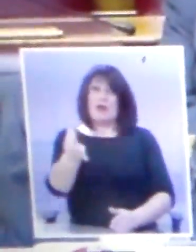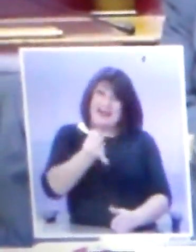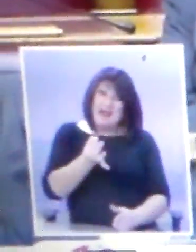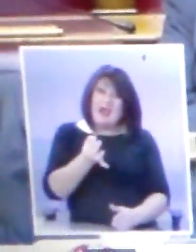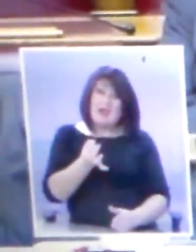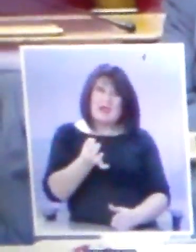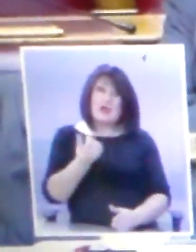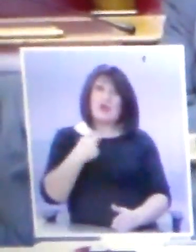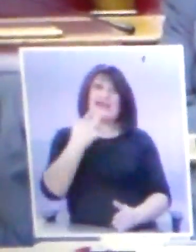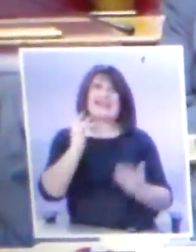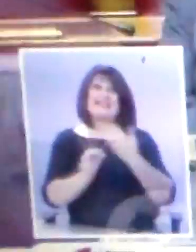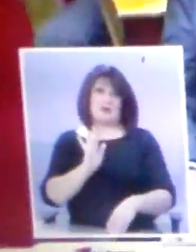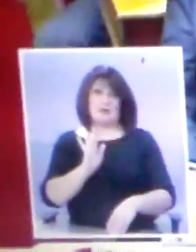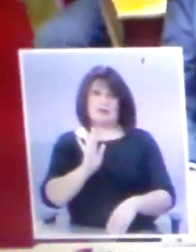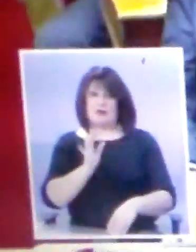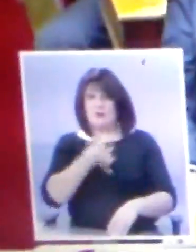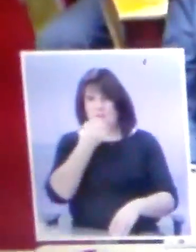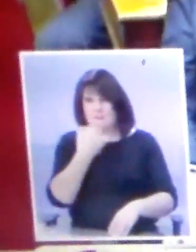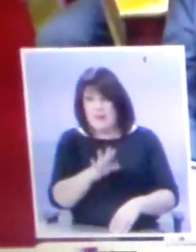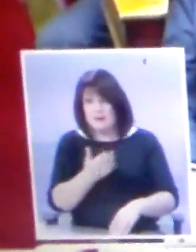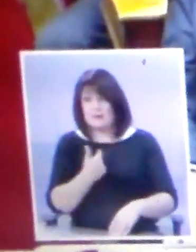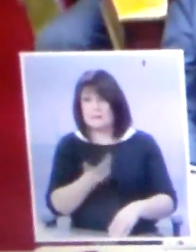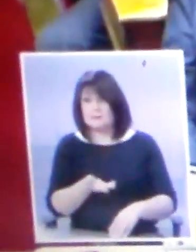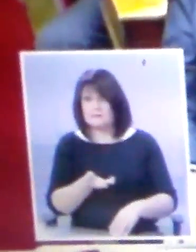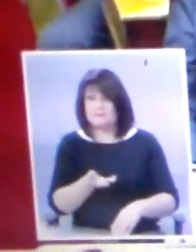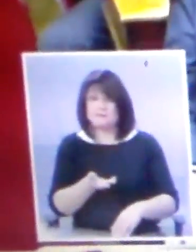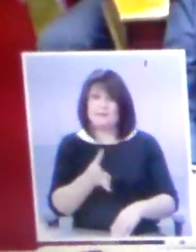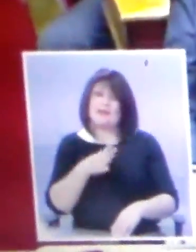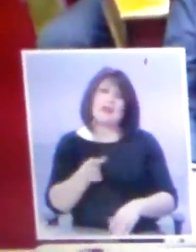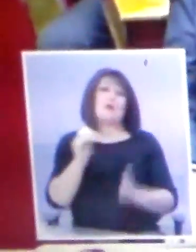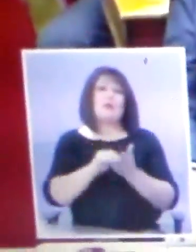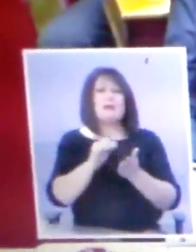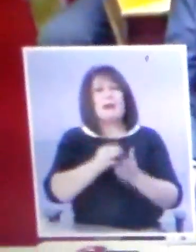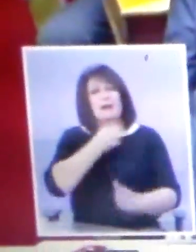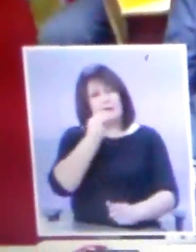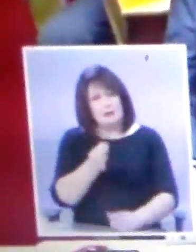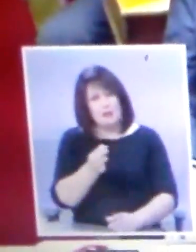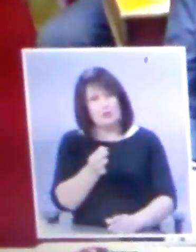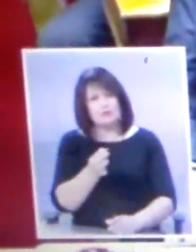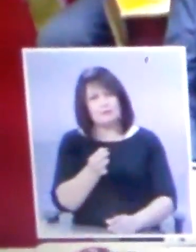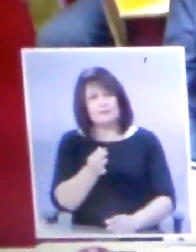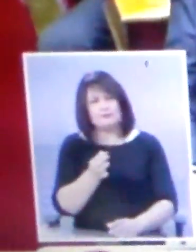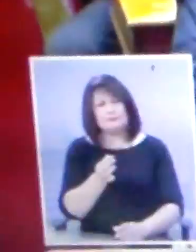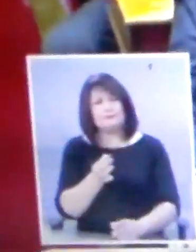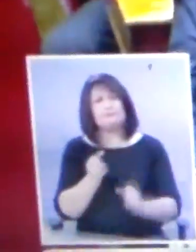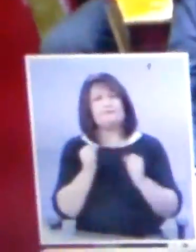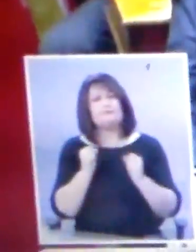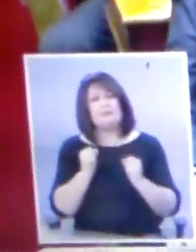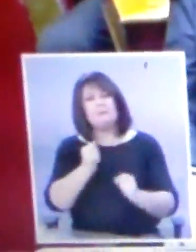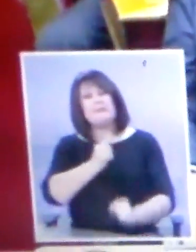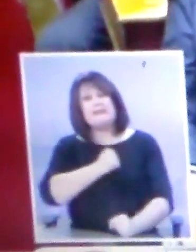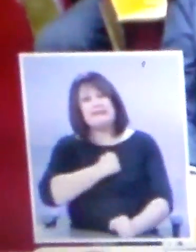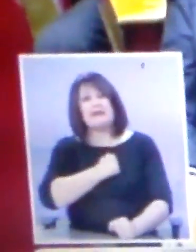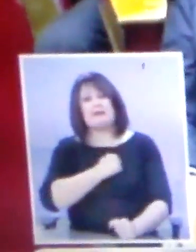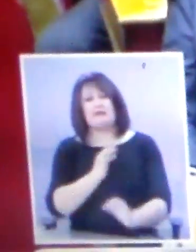Κουμουτσάκος όταν ξαφνικά θα το πάρει πίσω. Δείχνοντας ευθέως τον Νικοφίλη, ο κ. Κουμουτσάκος υποστήριξε ότι είναι αυτός ο ηθικός αυτουργός